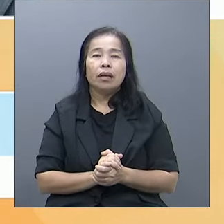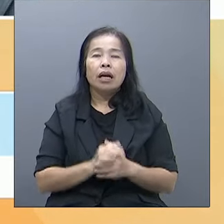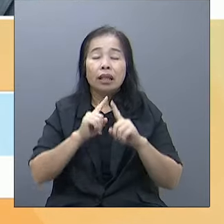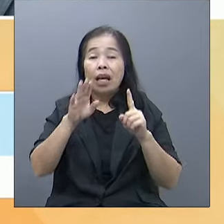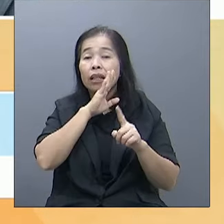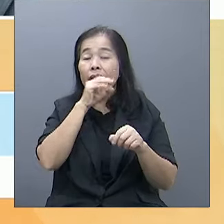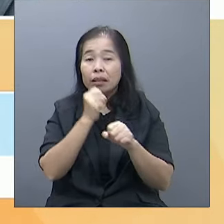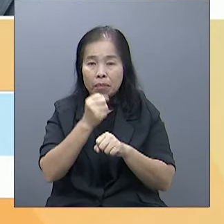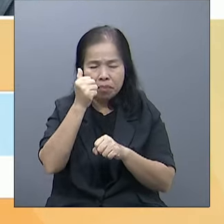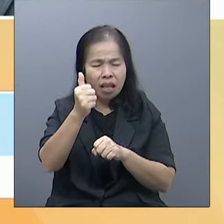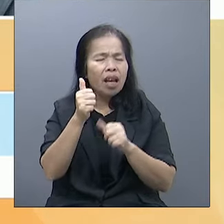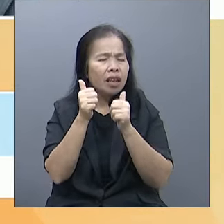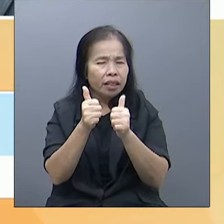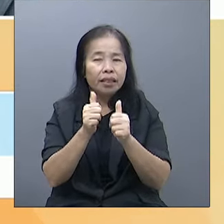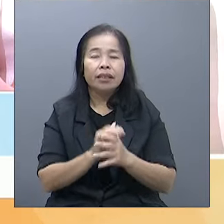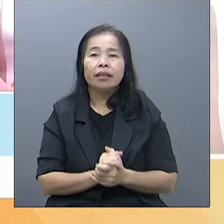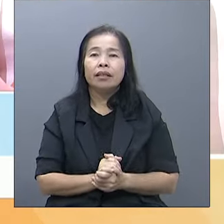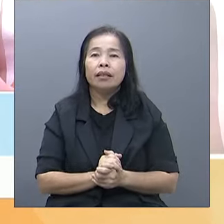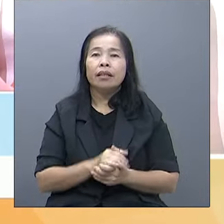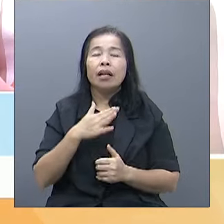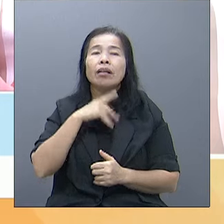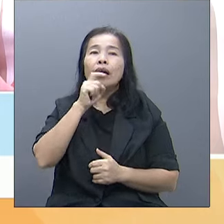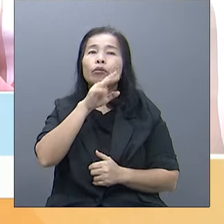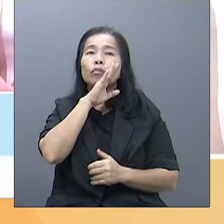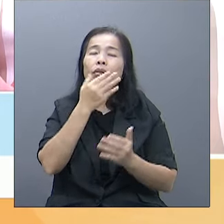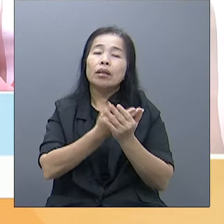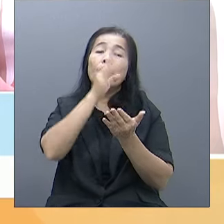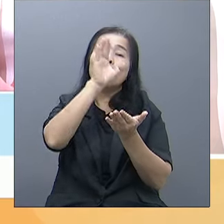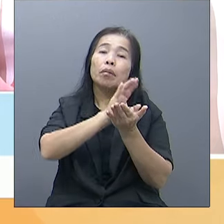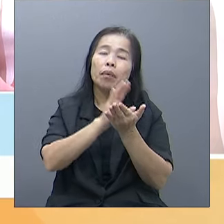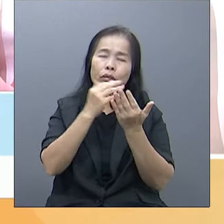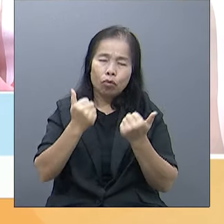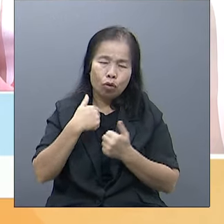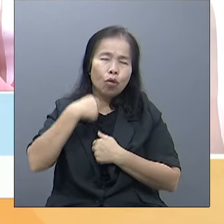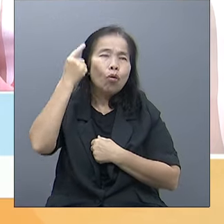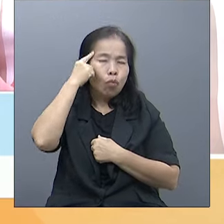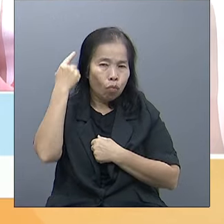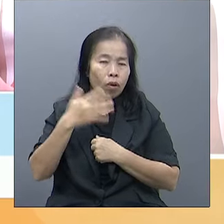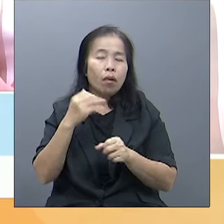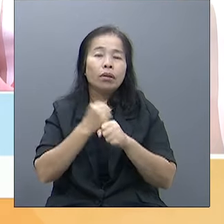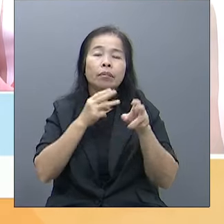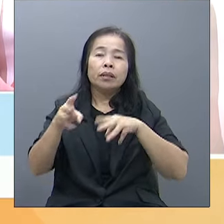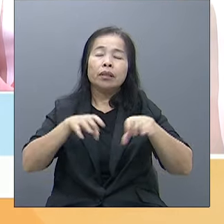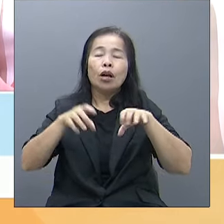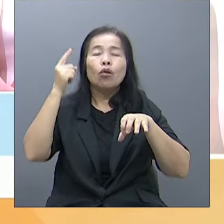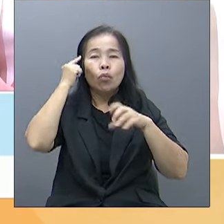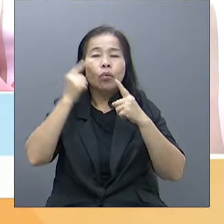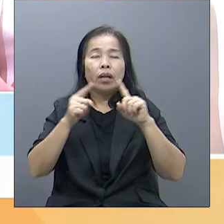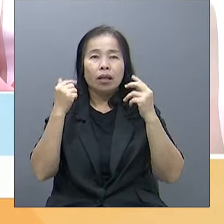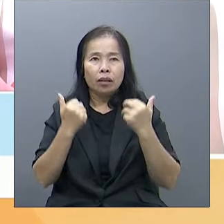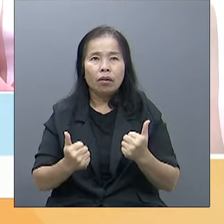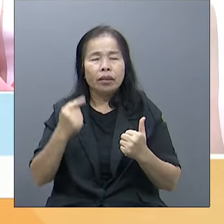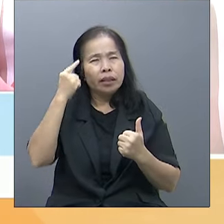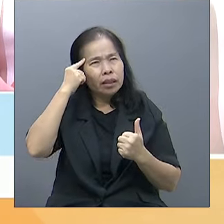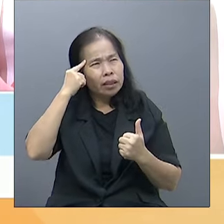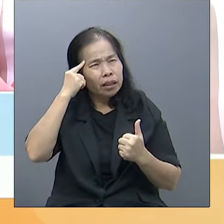่ ะ ท่านโฆษกคะจริงๆเนี่ยถ้าพูดถึงเรื่องของงบประมาณตอนนี้เราพอทราบแล้วว่าเรื่องของการบริหารจัดการเป็นยังไงคือตอนนี้สิ่งเดียวที่ติดค่ะท่านโฆ